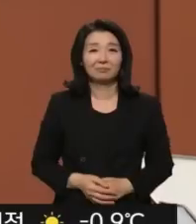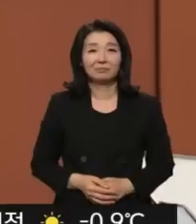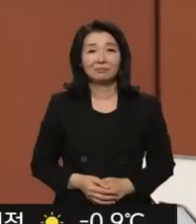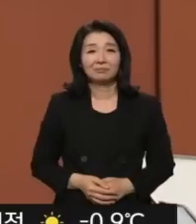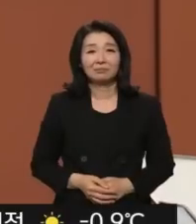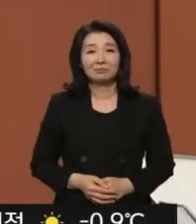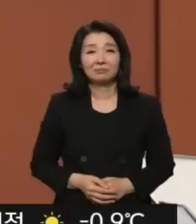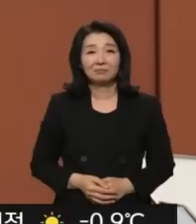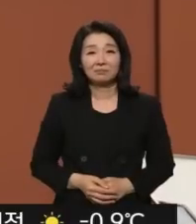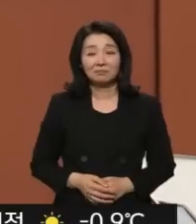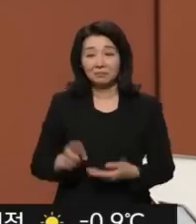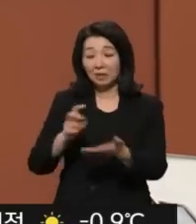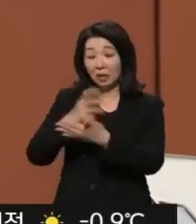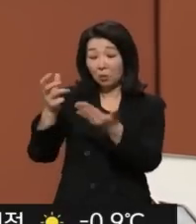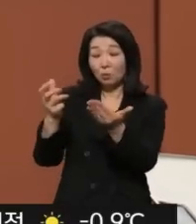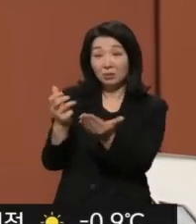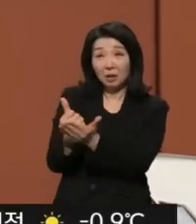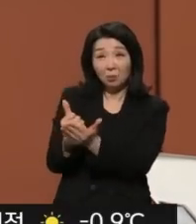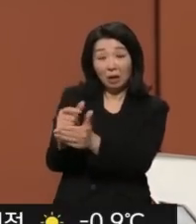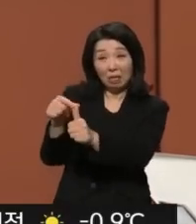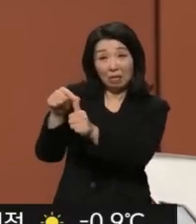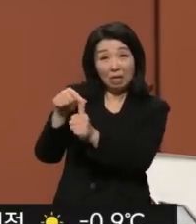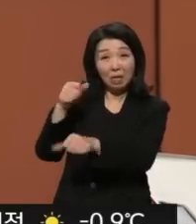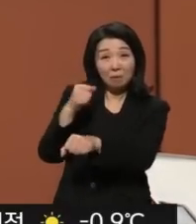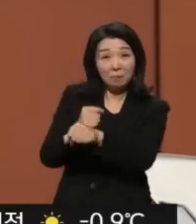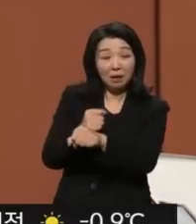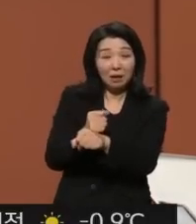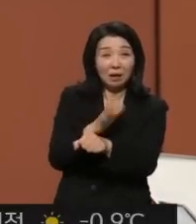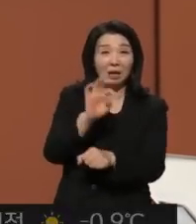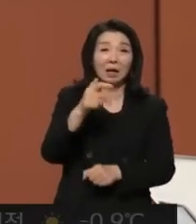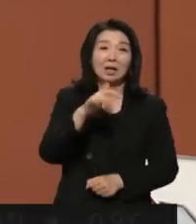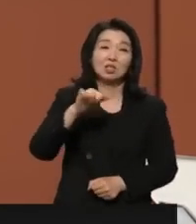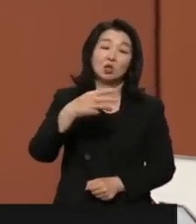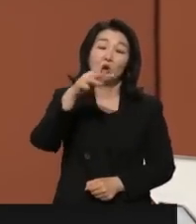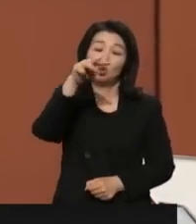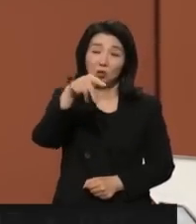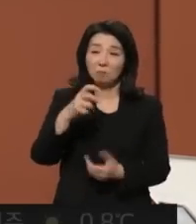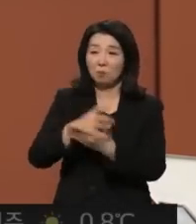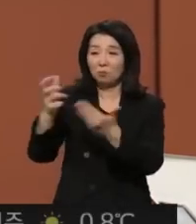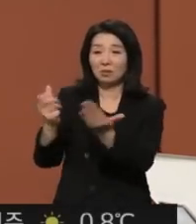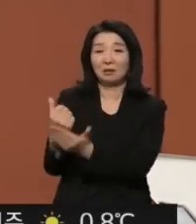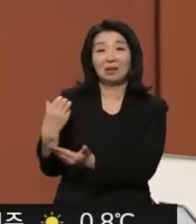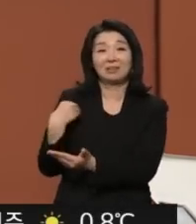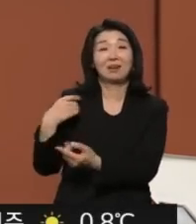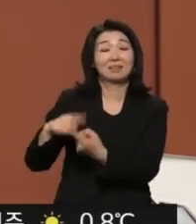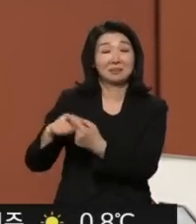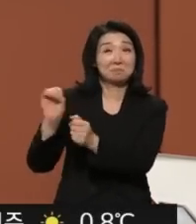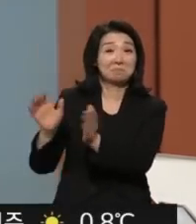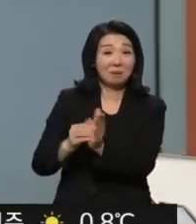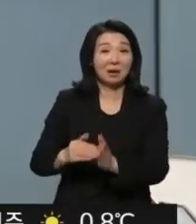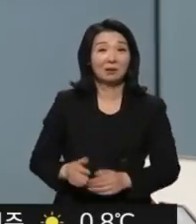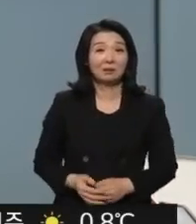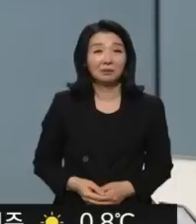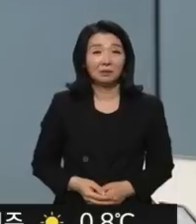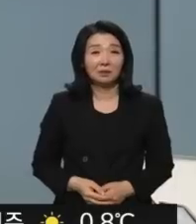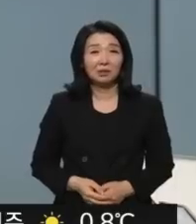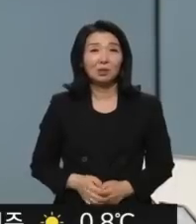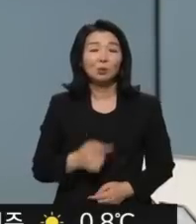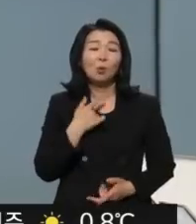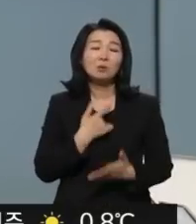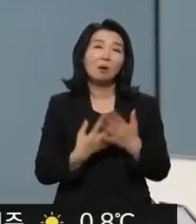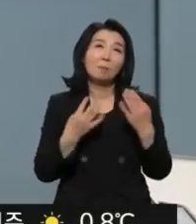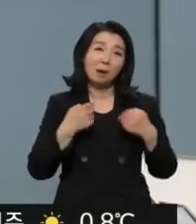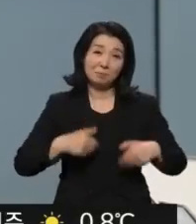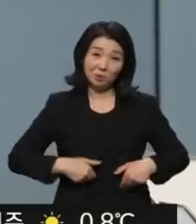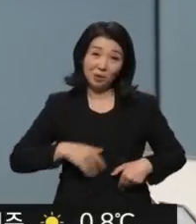네, 한동훈 장관 차출론에 대해서 안철수 의원이 아까 뭐 그 여러 가지 법무부 장관의 역할을 또 얘기를 했고 또 경험을 많이 쌓아야